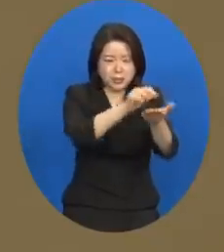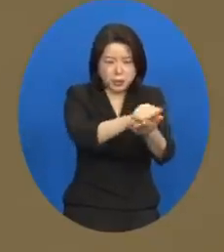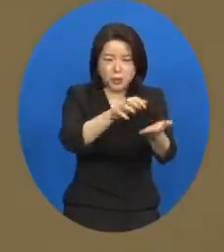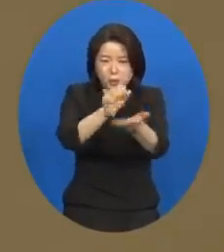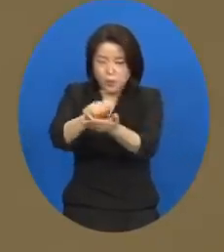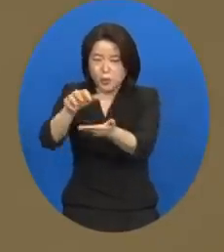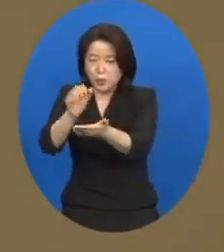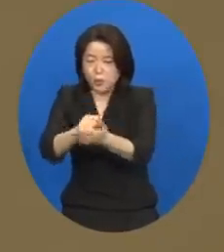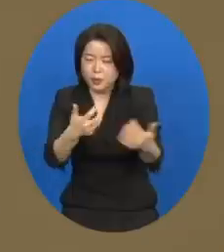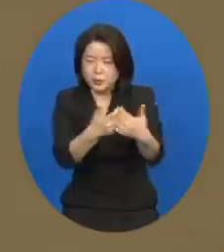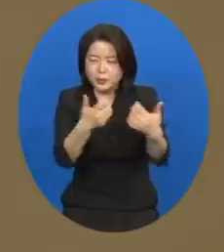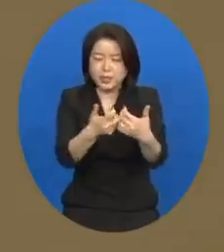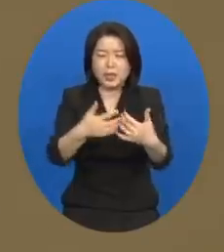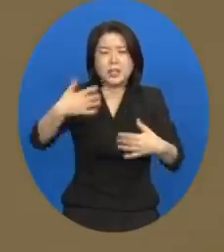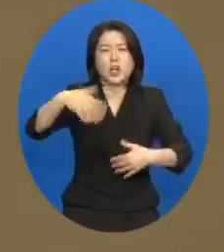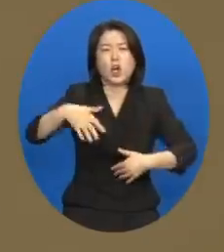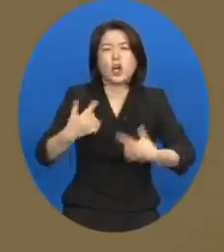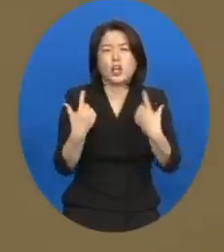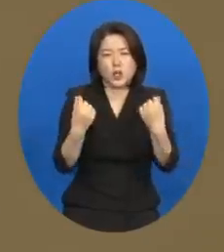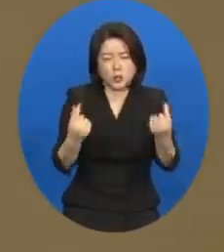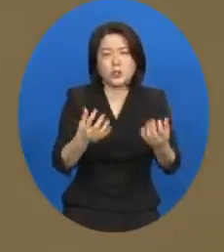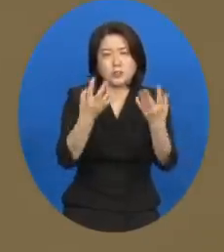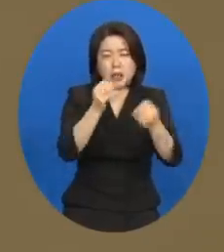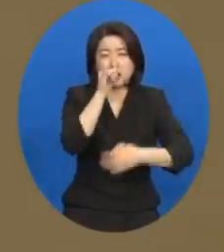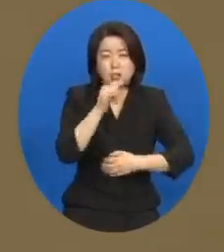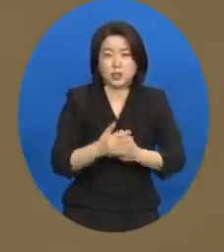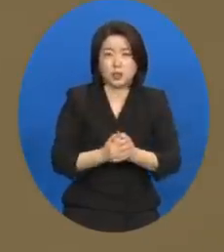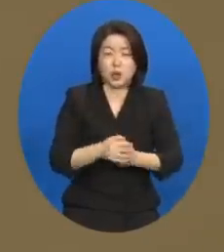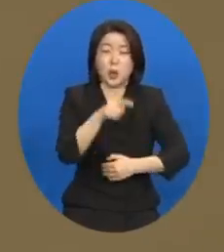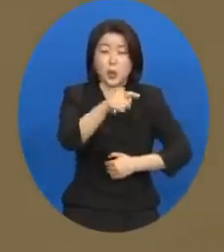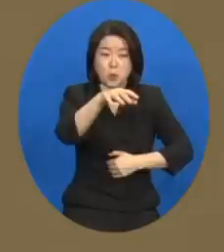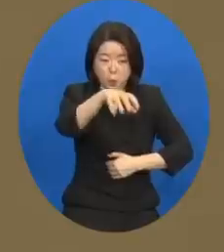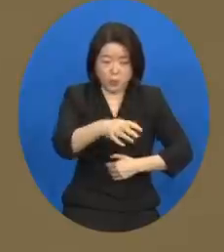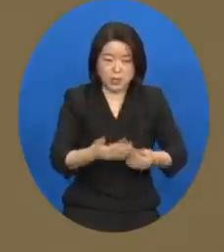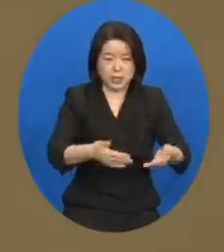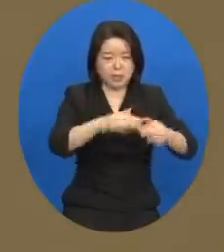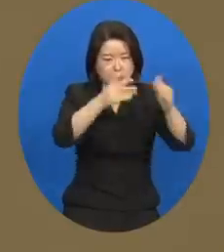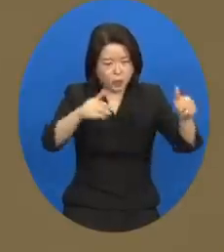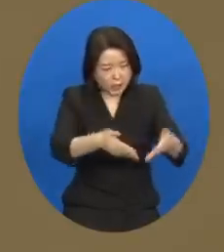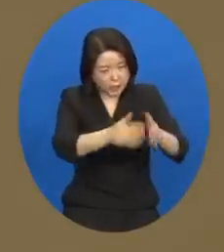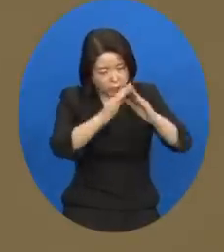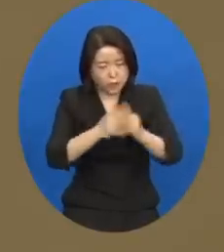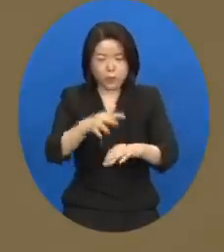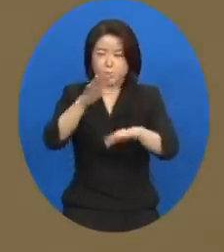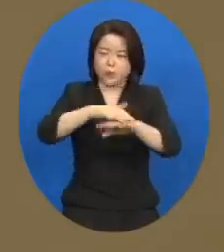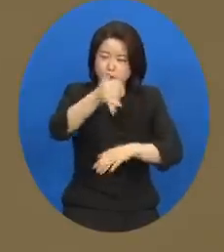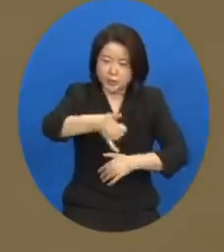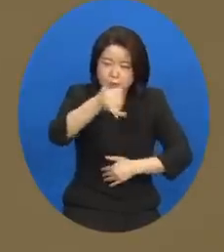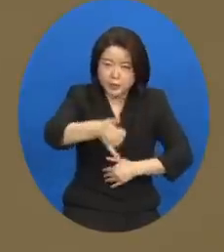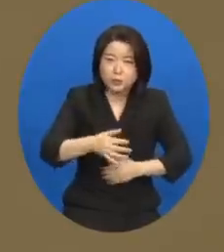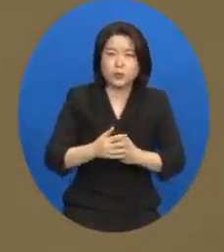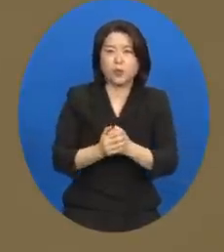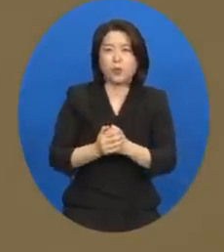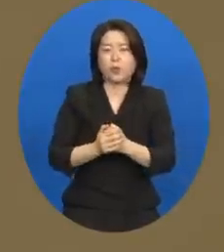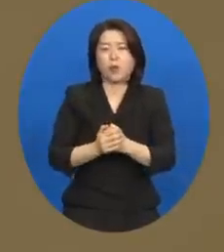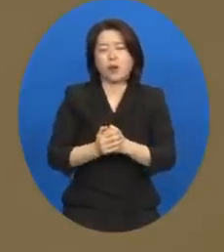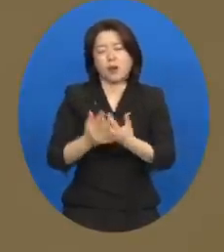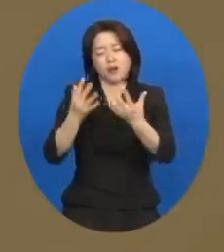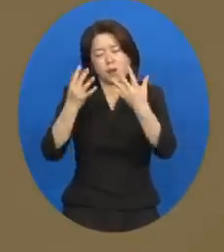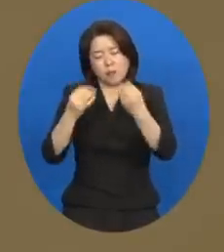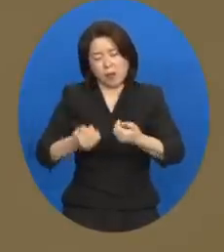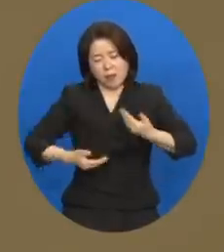많이 있습니다. 그리고 그곳에 자기들이 성읍을 짓고, 그리고 농사도 짓고, 사실